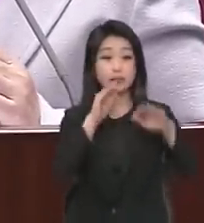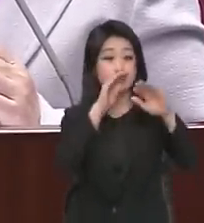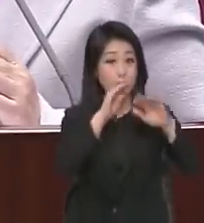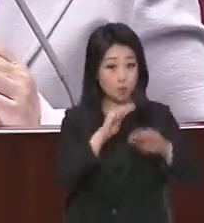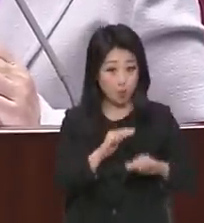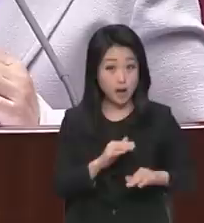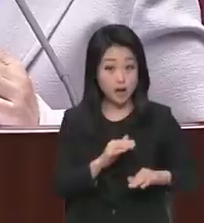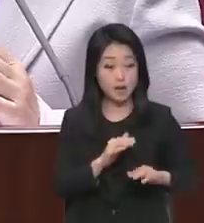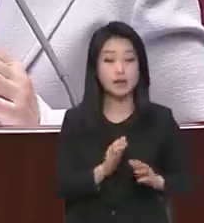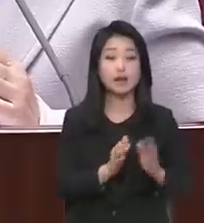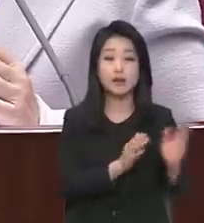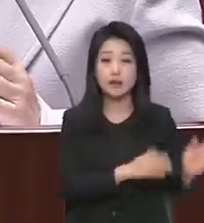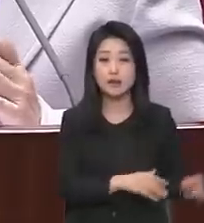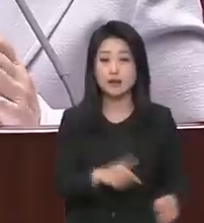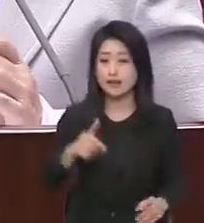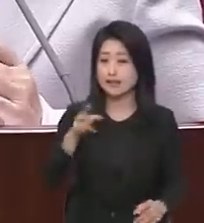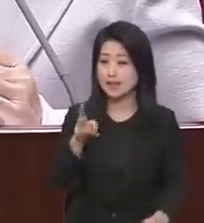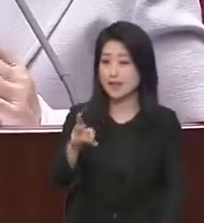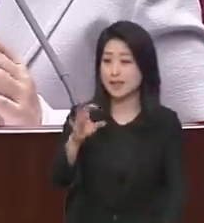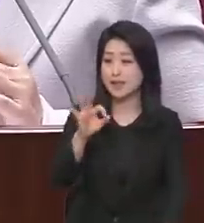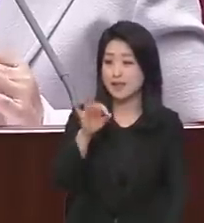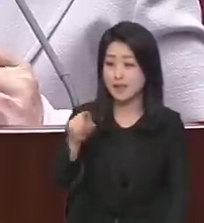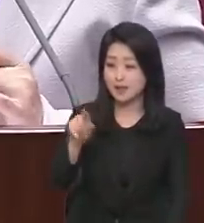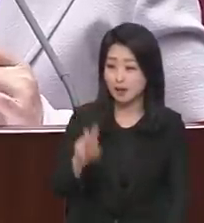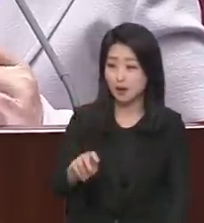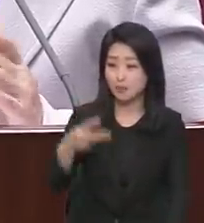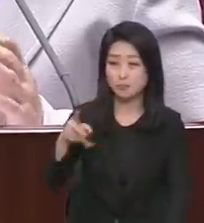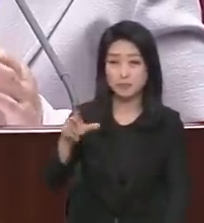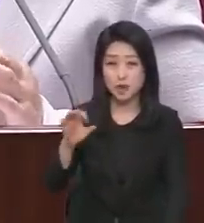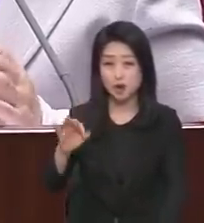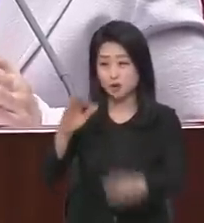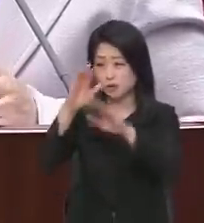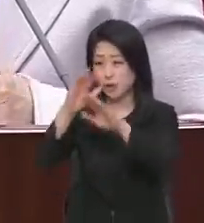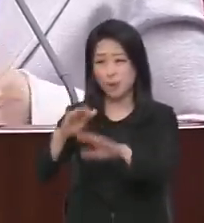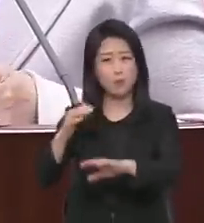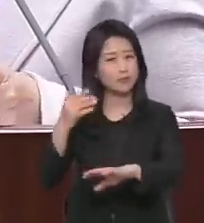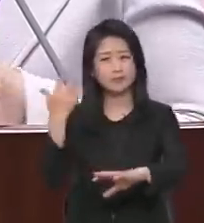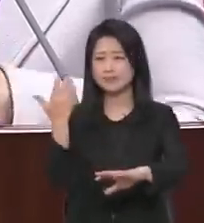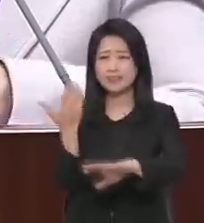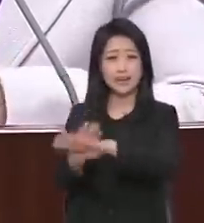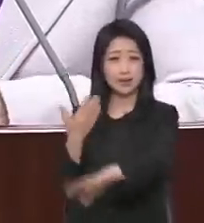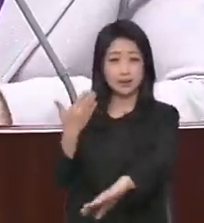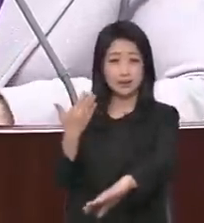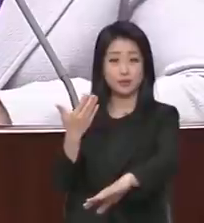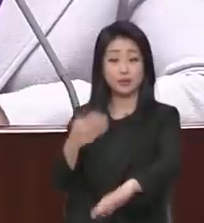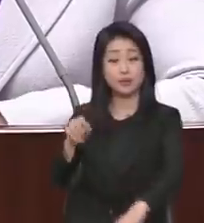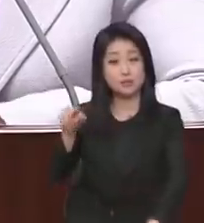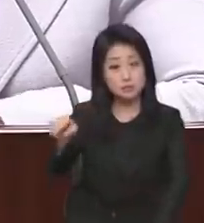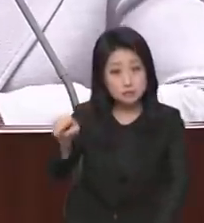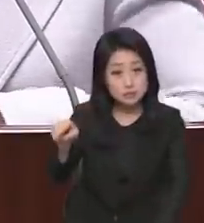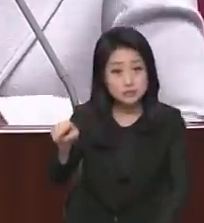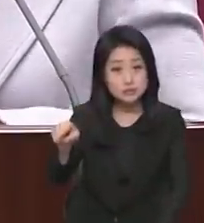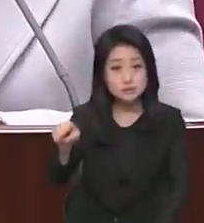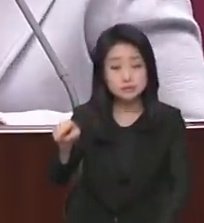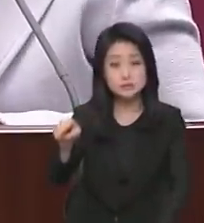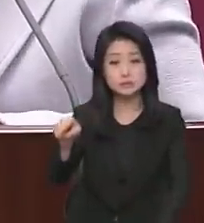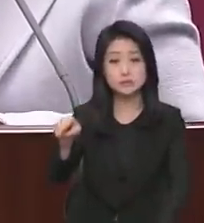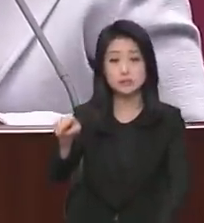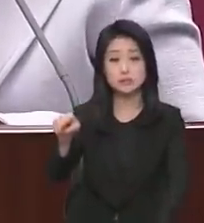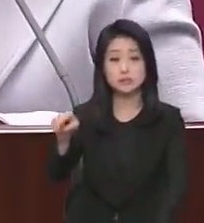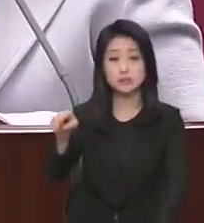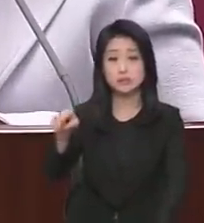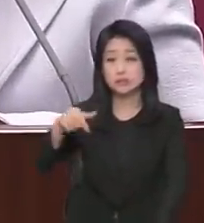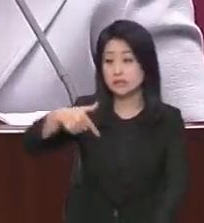계엄령과 이것과는 근본적으로 다른 것이죠. 계엄령을 검토하는 것은 어떻게